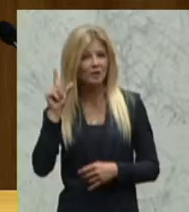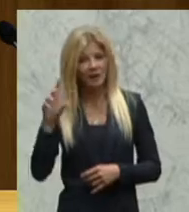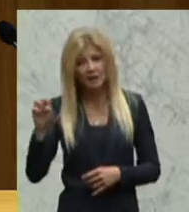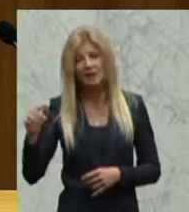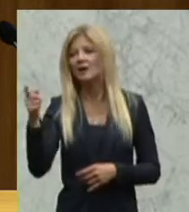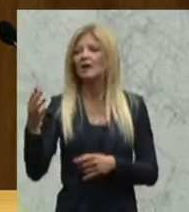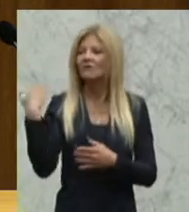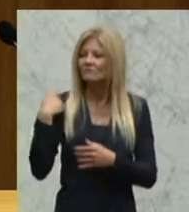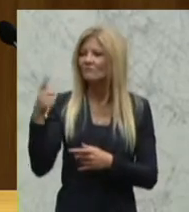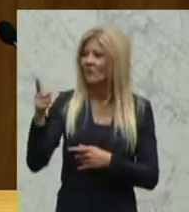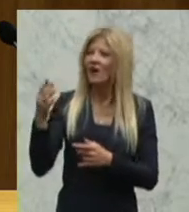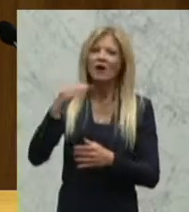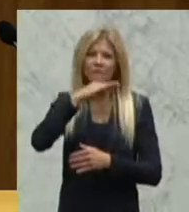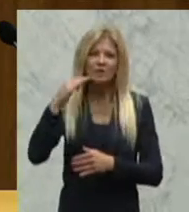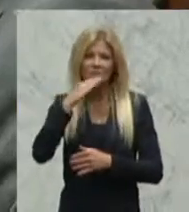ein herzliches Dankeschön.